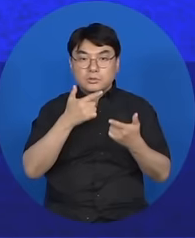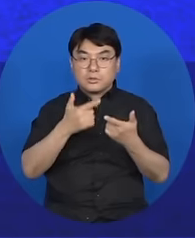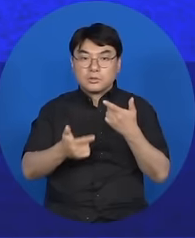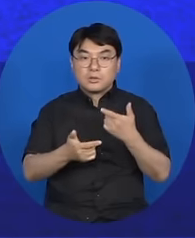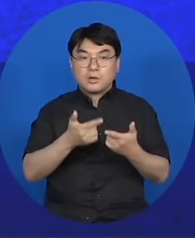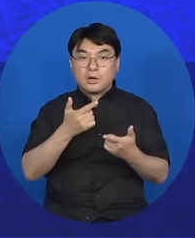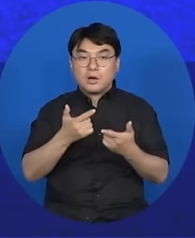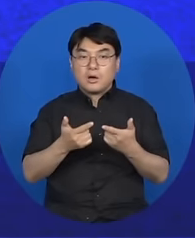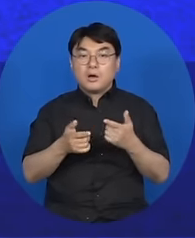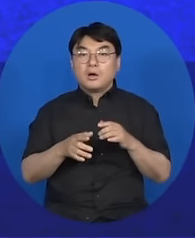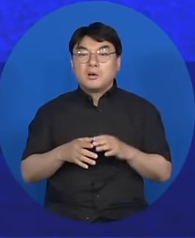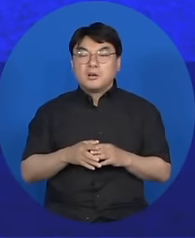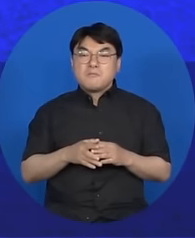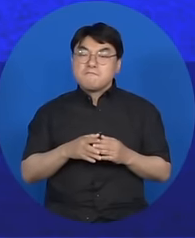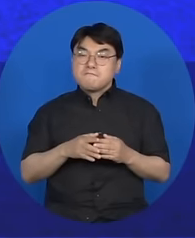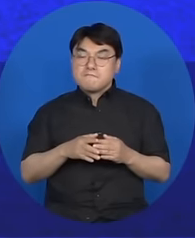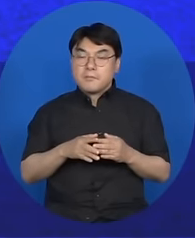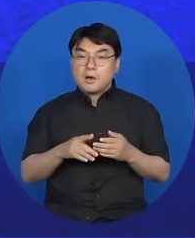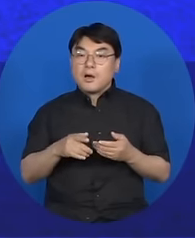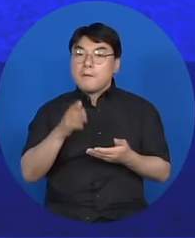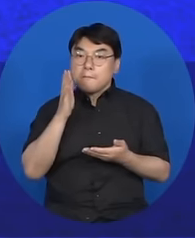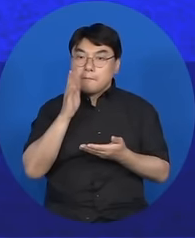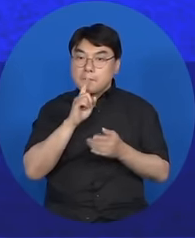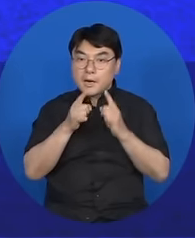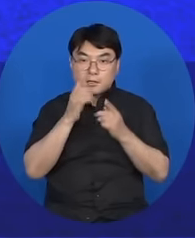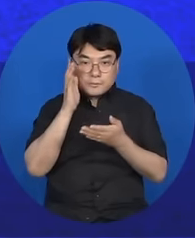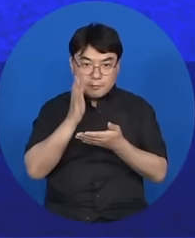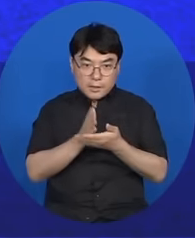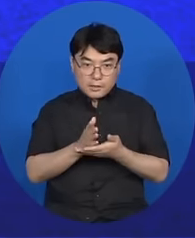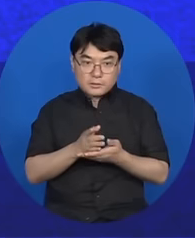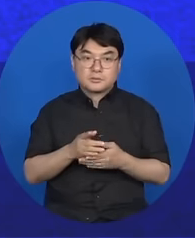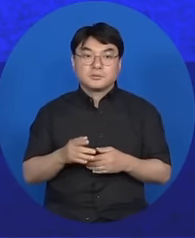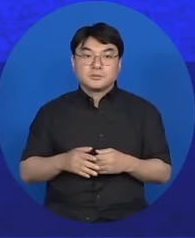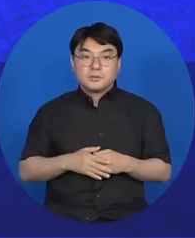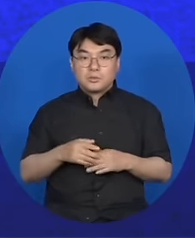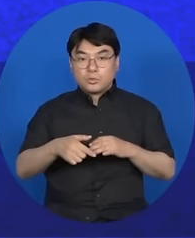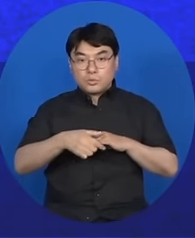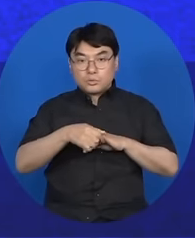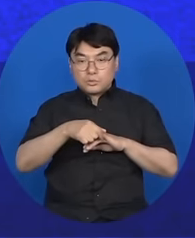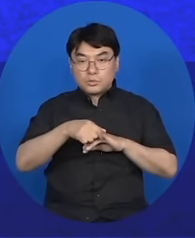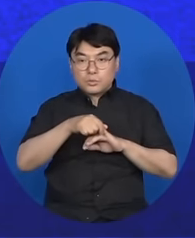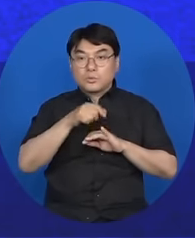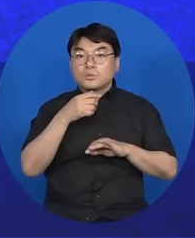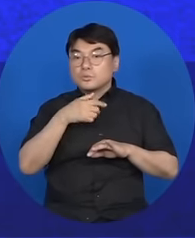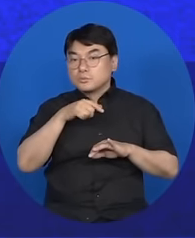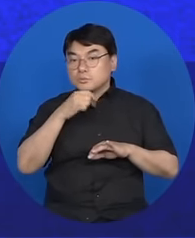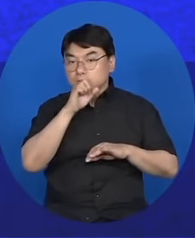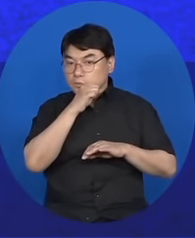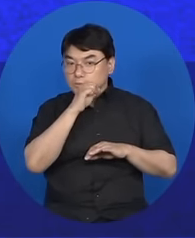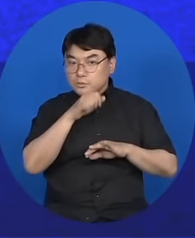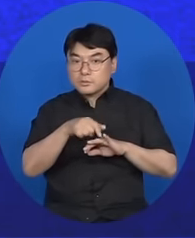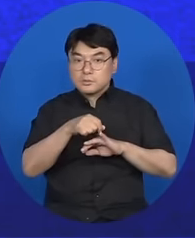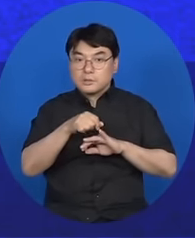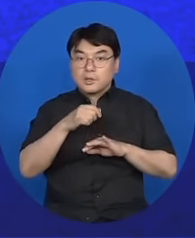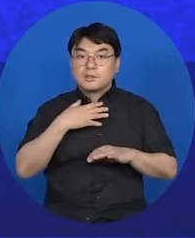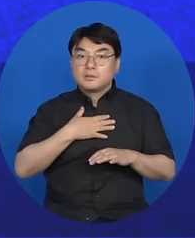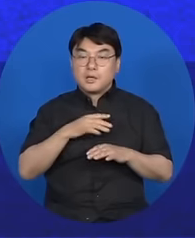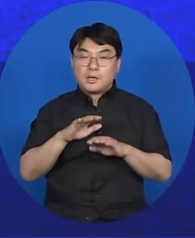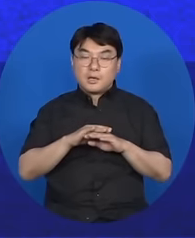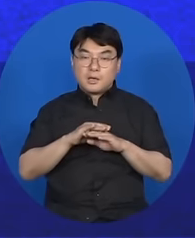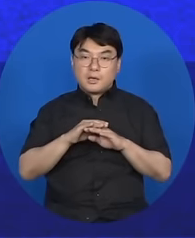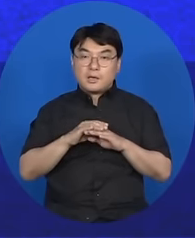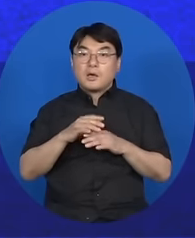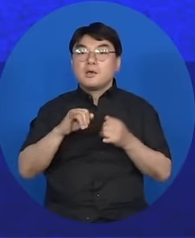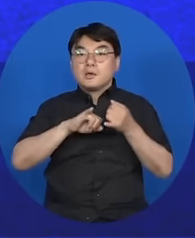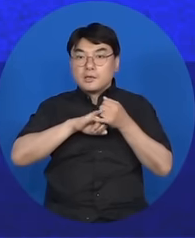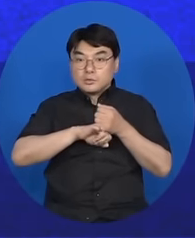하라. 비록 고자라 하더라도 나의 안식일을 지키고 나를 기쁘게 하는 일을 하고 나의 언약을 철저히 지키면